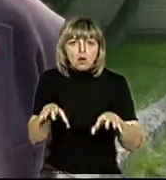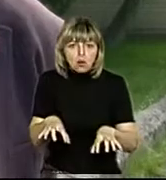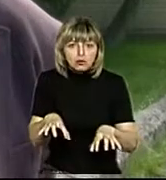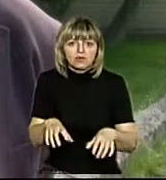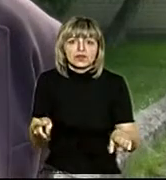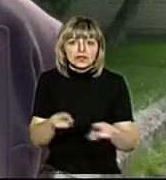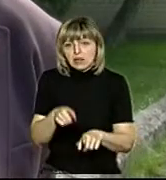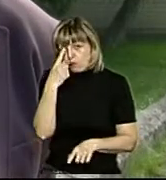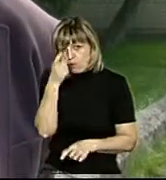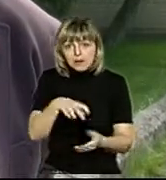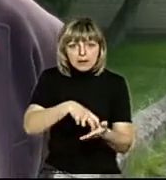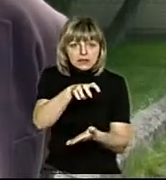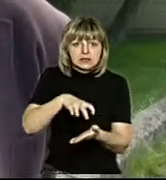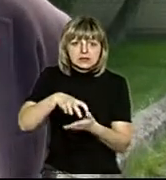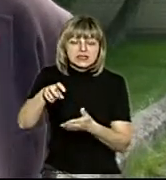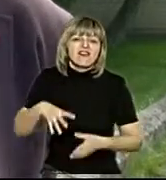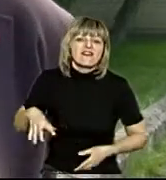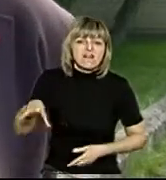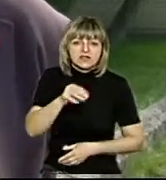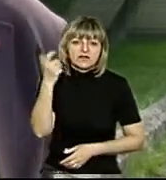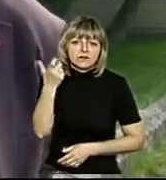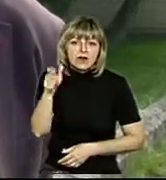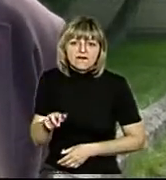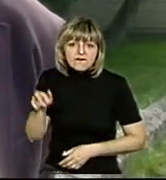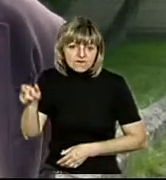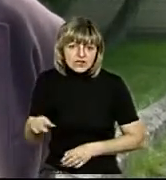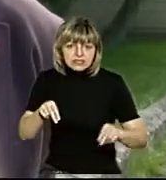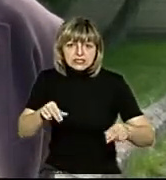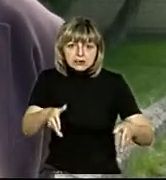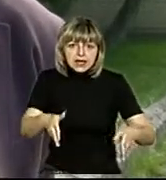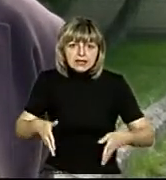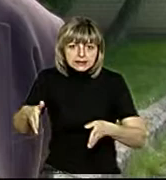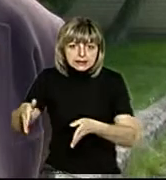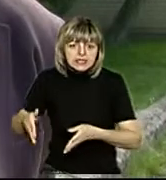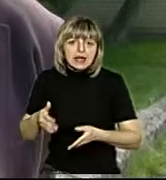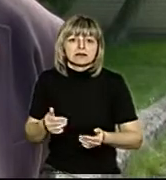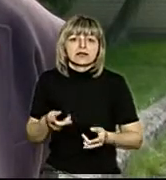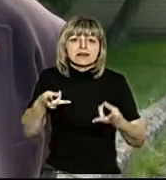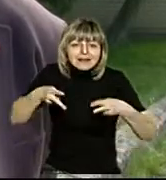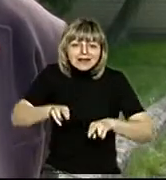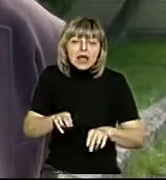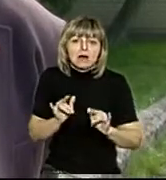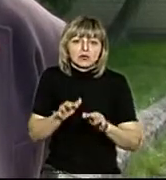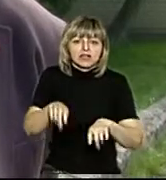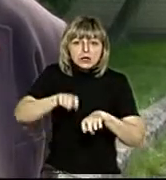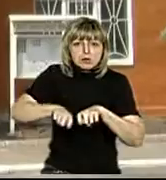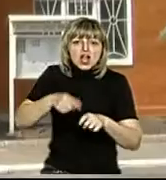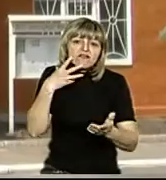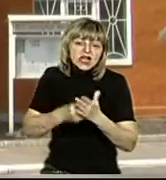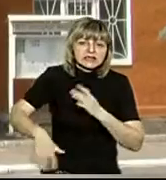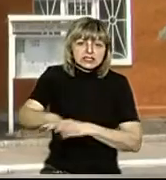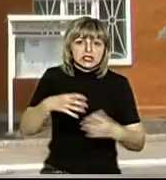такі попереджувальні листи всім власникам земельних ділянок для проведення обстеження власних